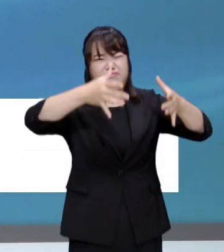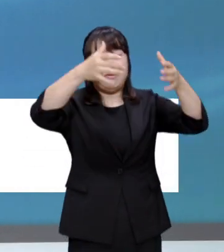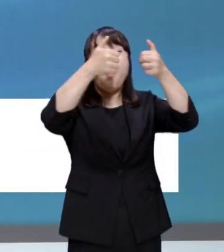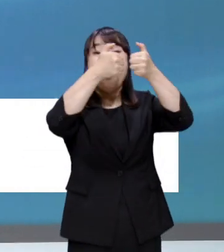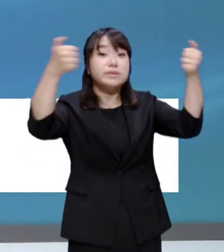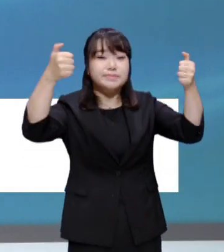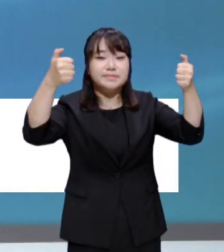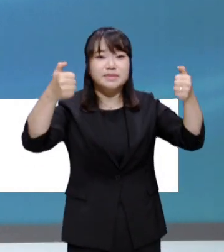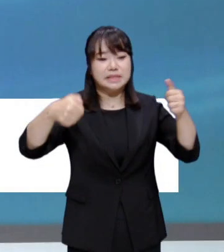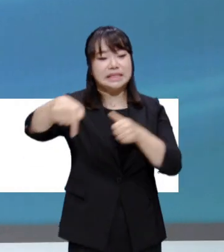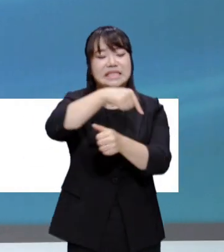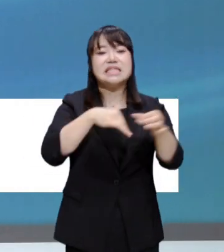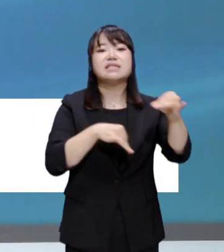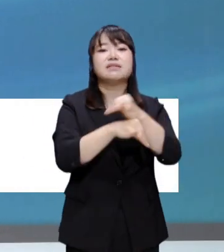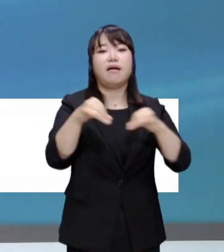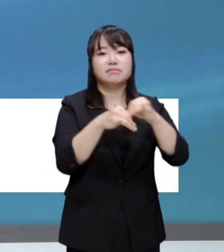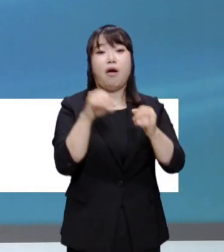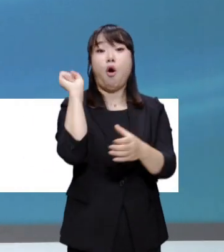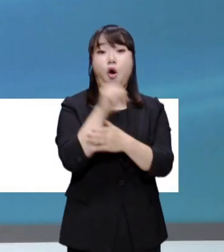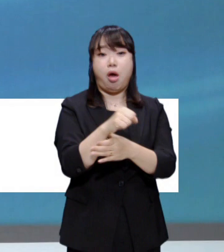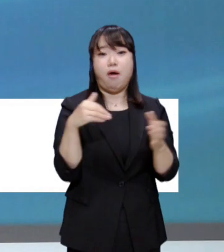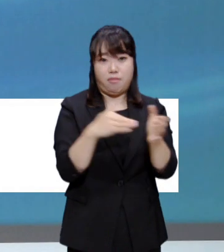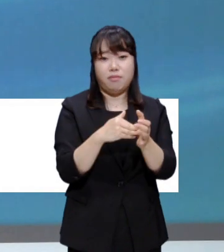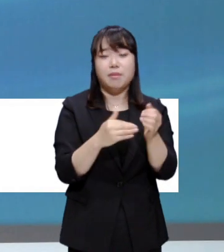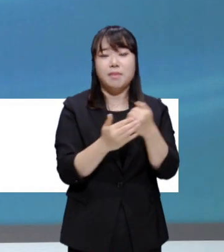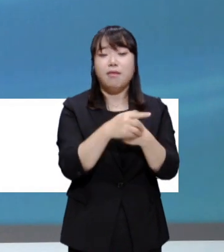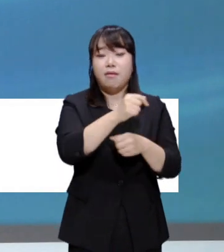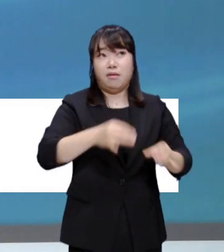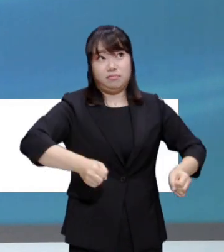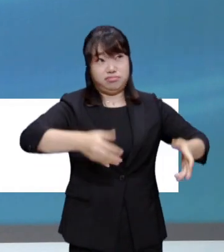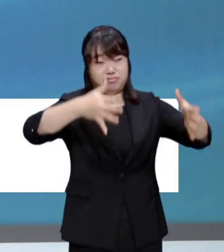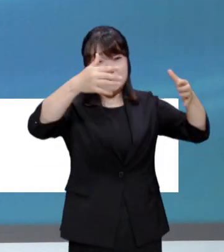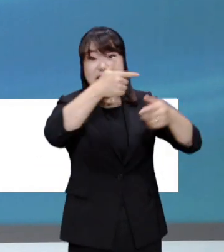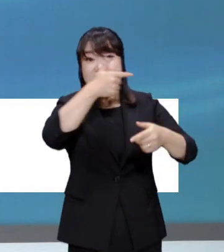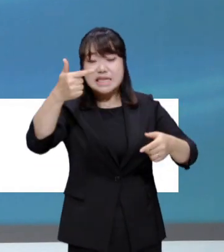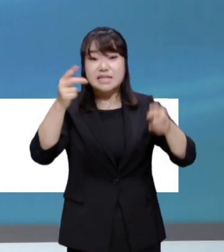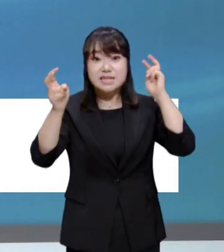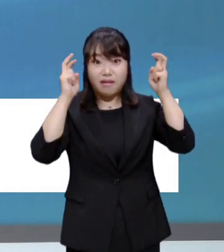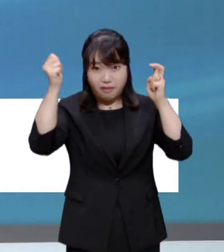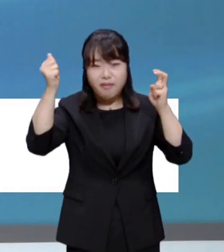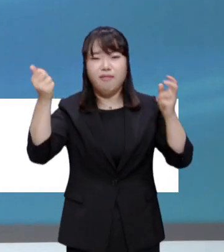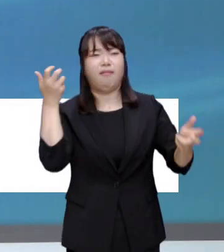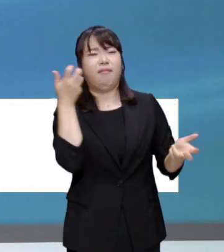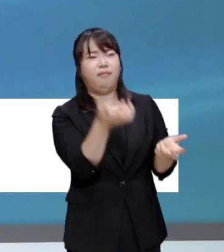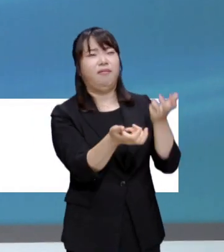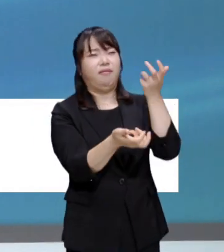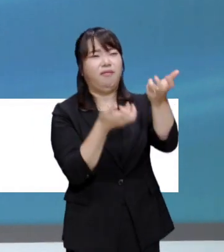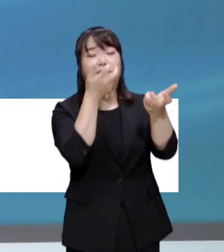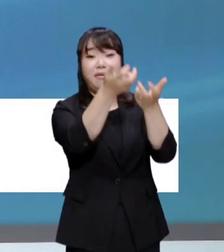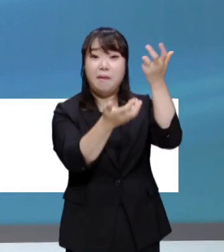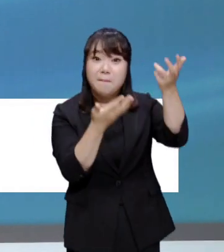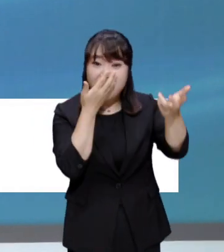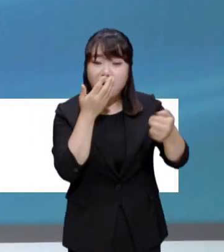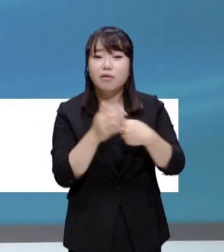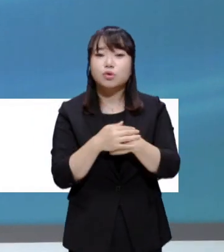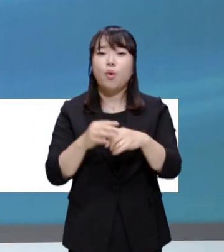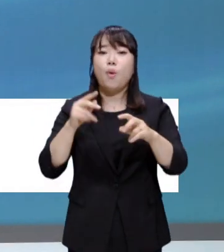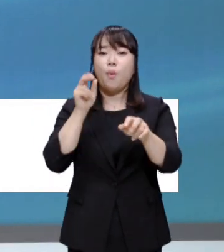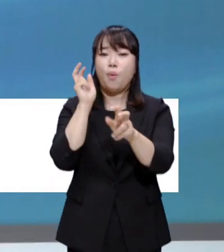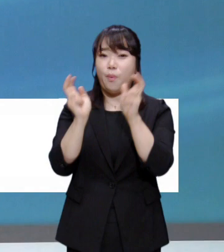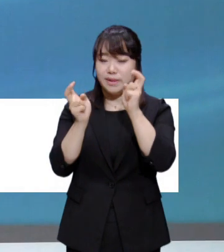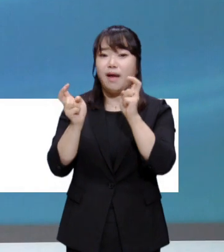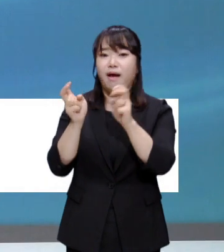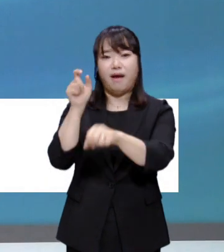있는 공간입니다. 그게 상업지구여서 역세권이고 그래서 거기에 대기업, 신흥대기업들 본사를 유치한다든지 기업들을 유치할 수